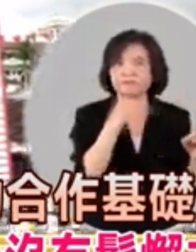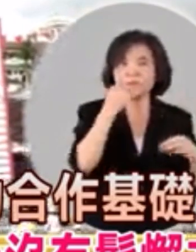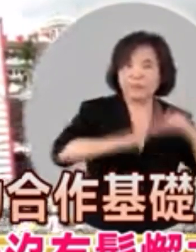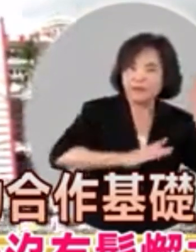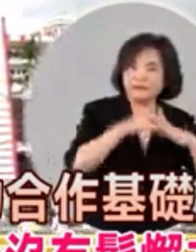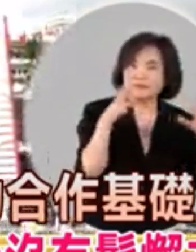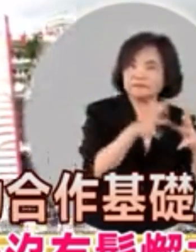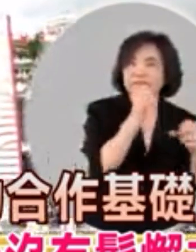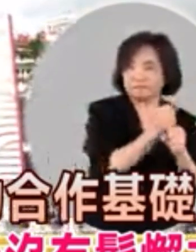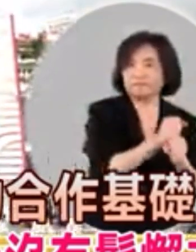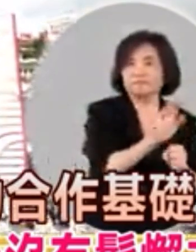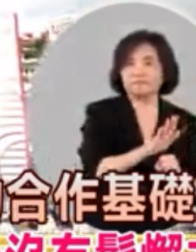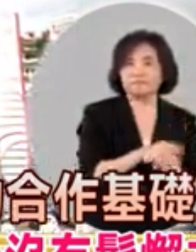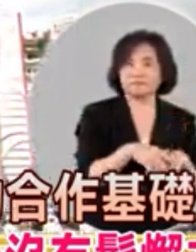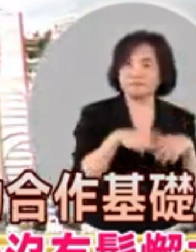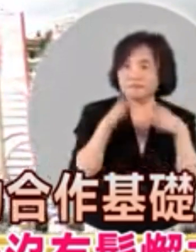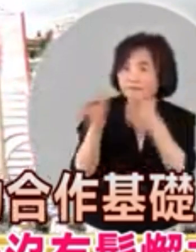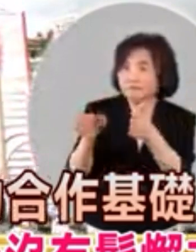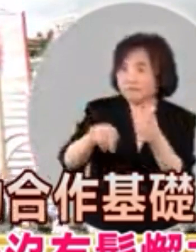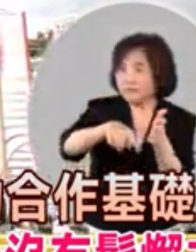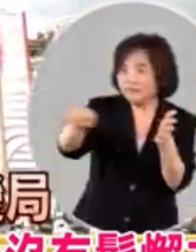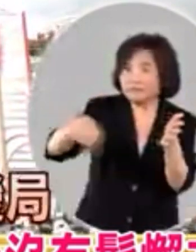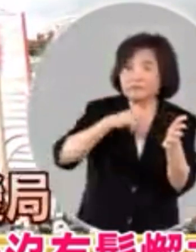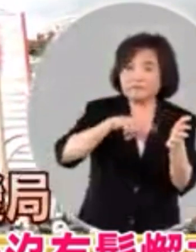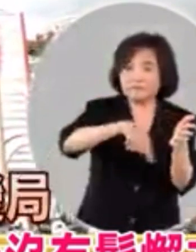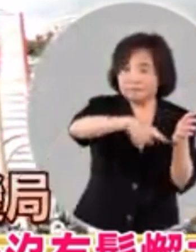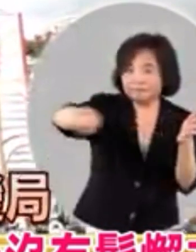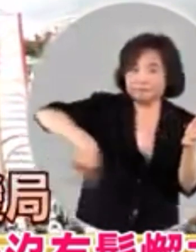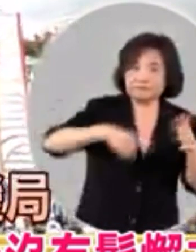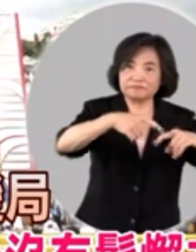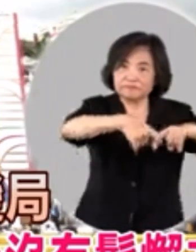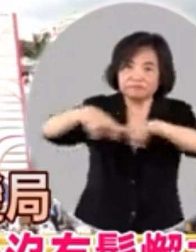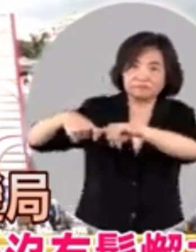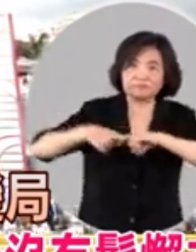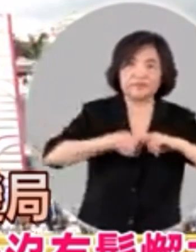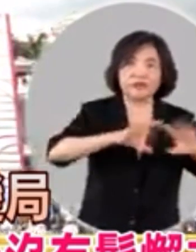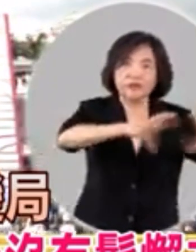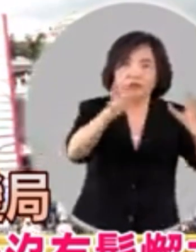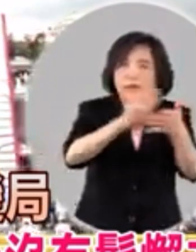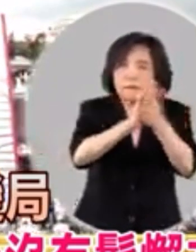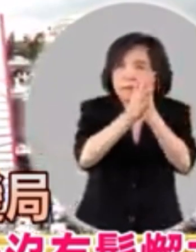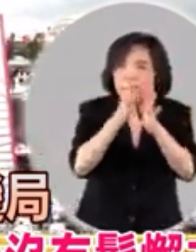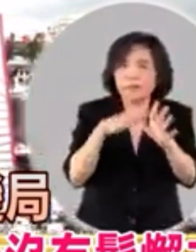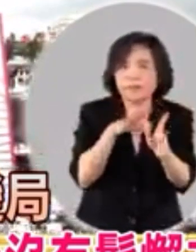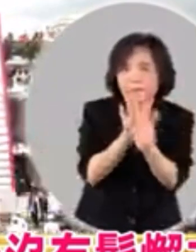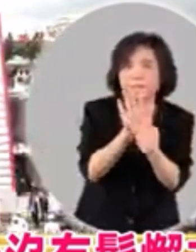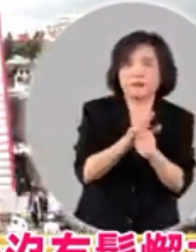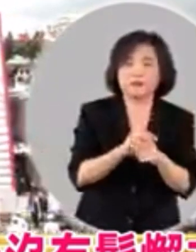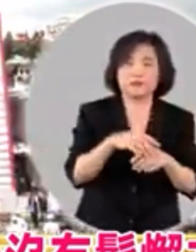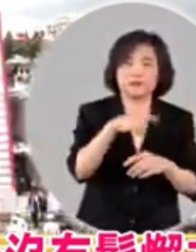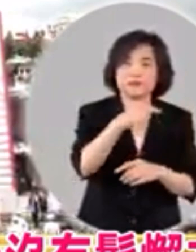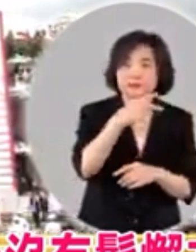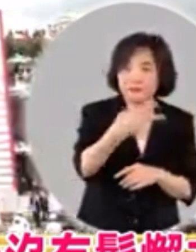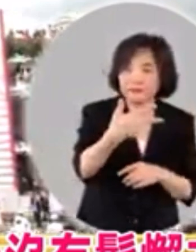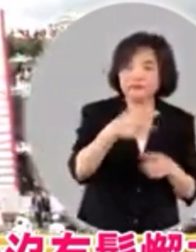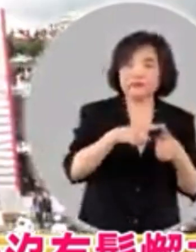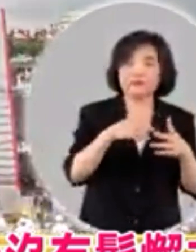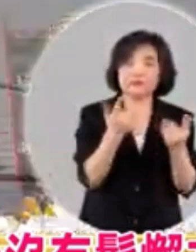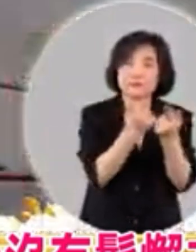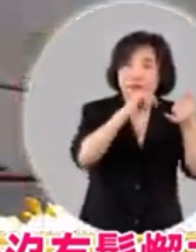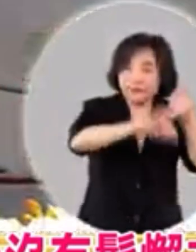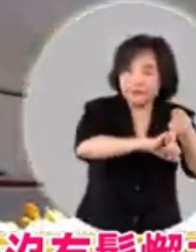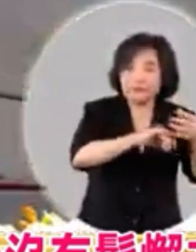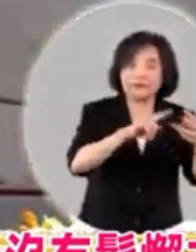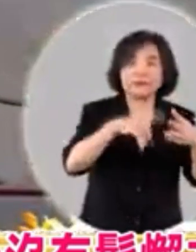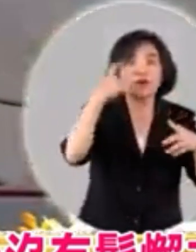础，来因应区域和全球的变局。 G7、 北约、